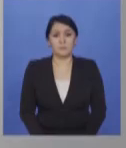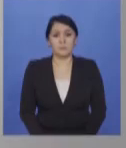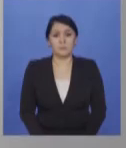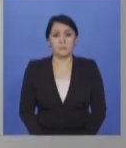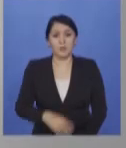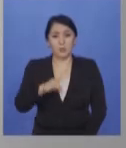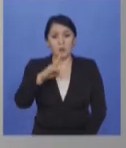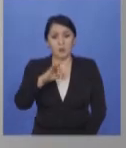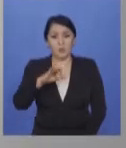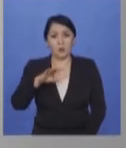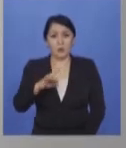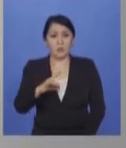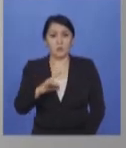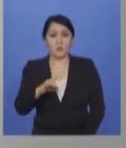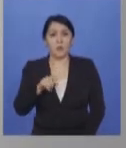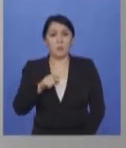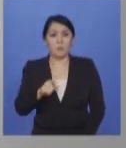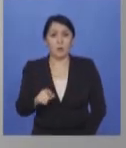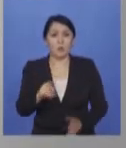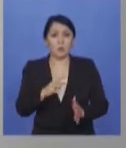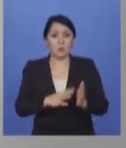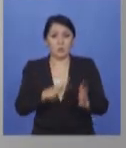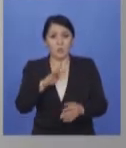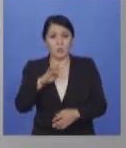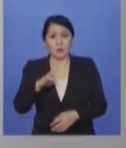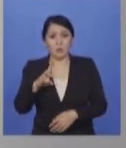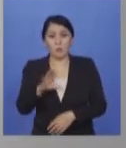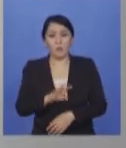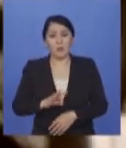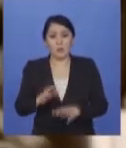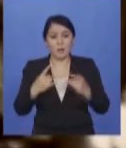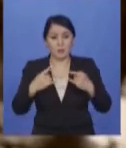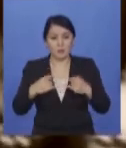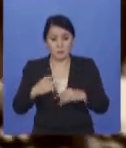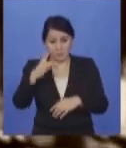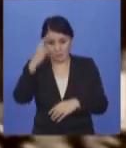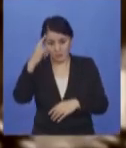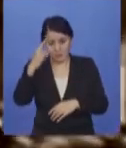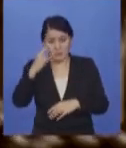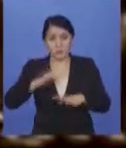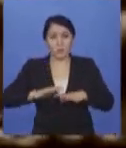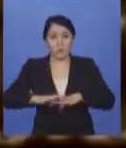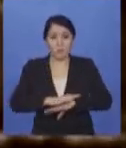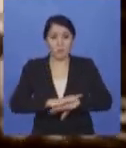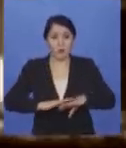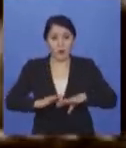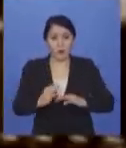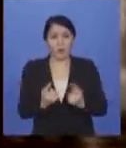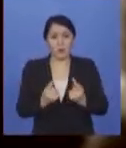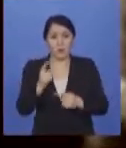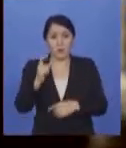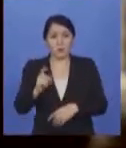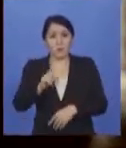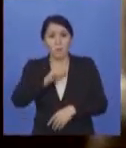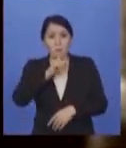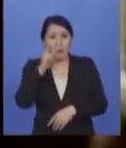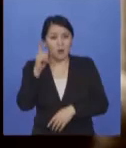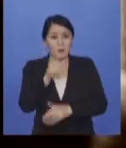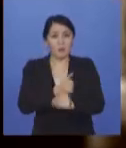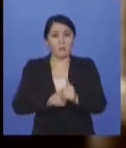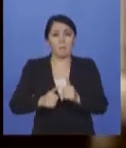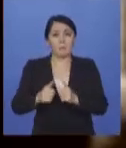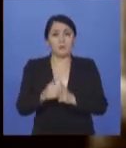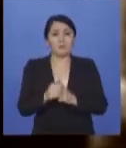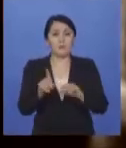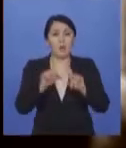Нұртас Дәндібайұлы 1904 жылы Түркістан облысында туған қазақ халқының бір туар азаматы жас кезінен-ақ көшбасшылық қабілеті